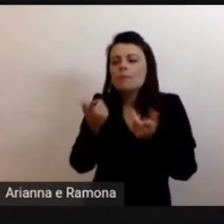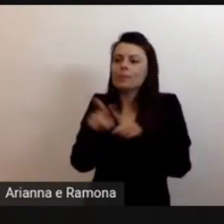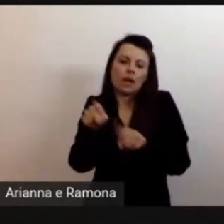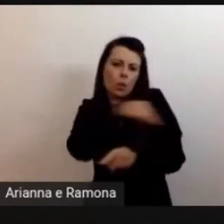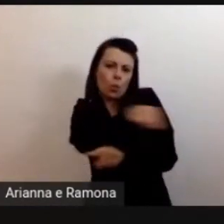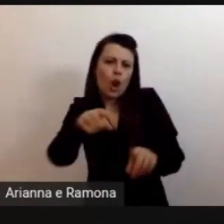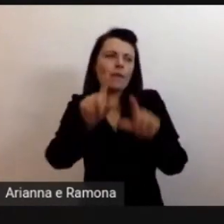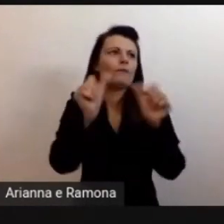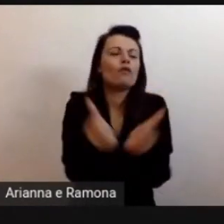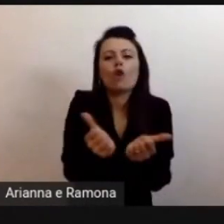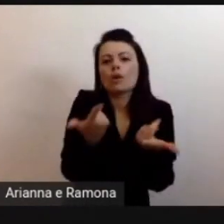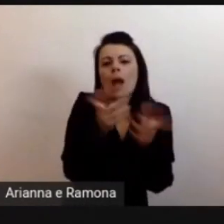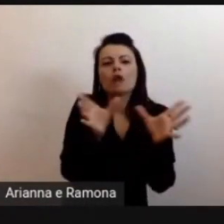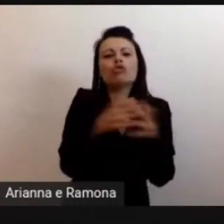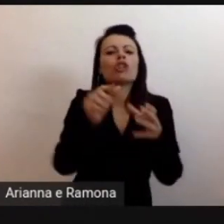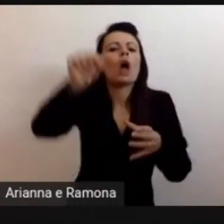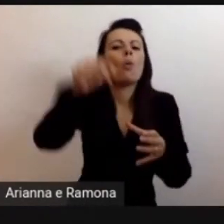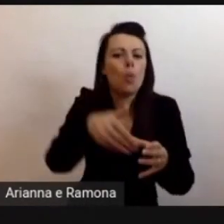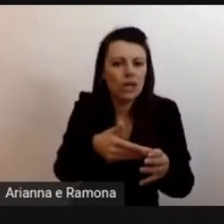comunista